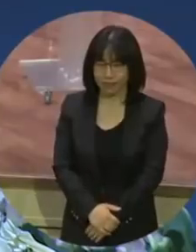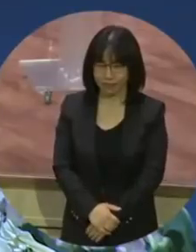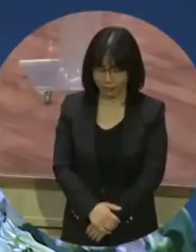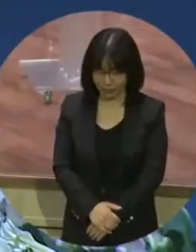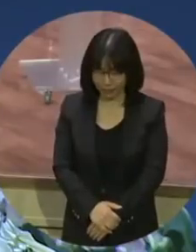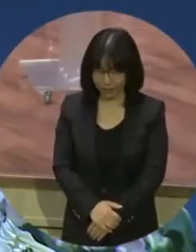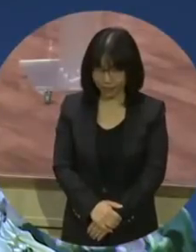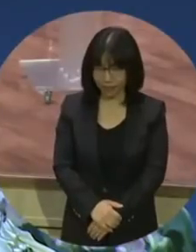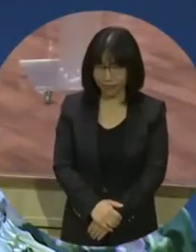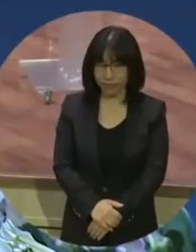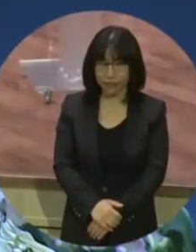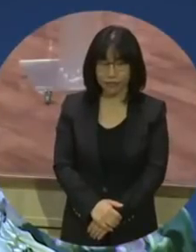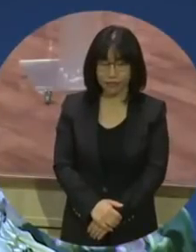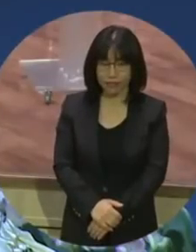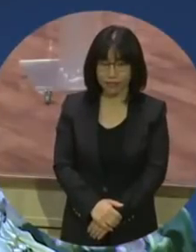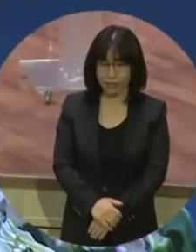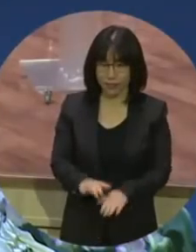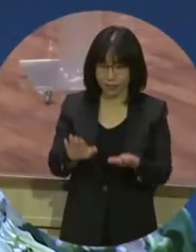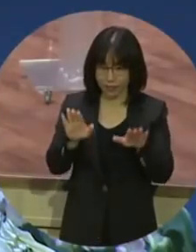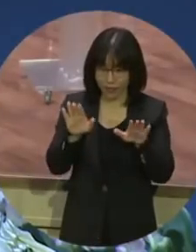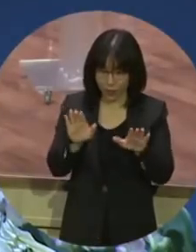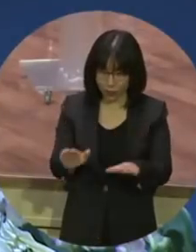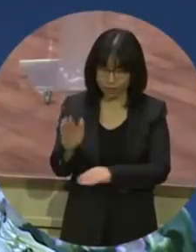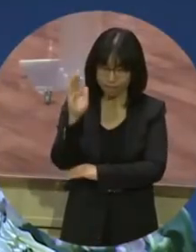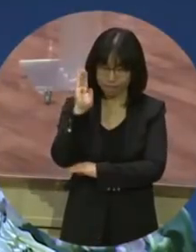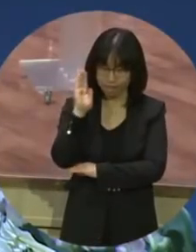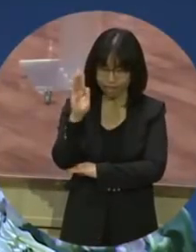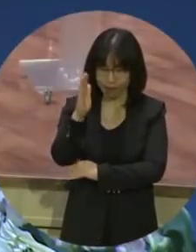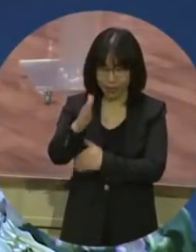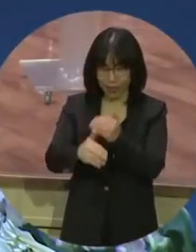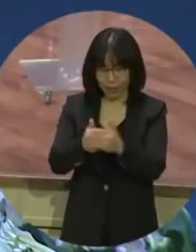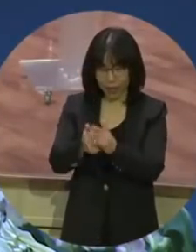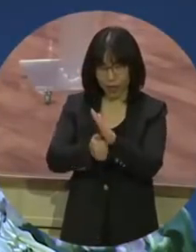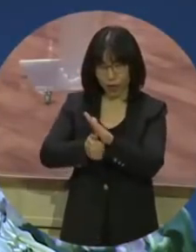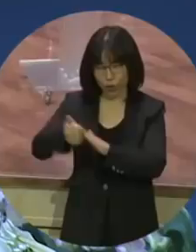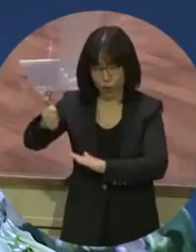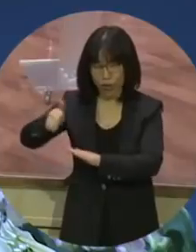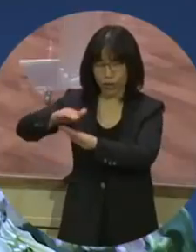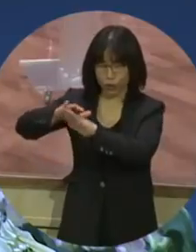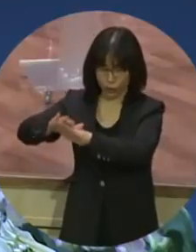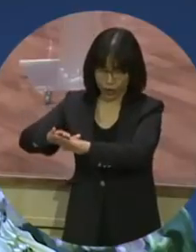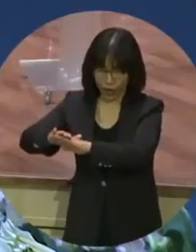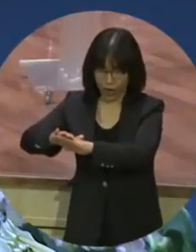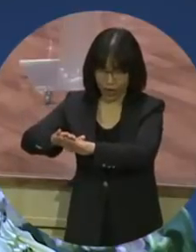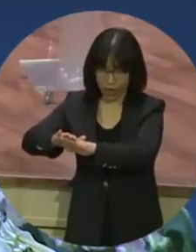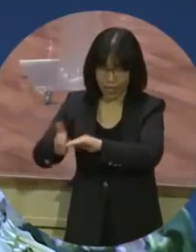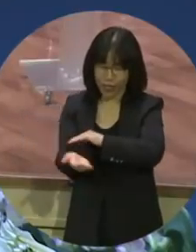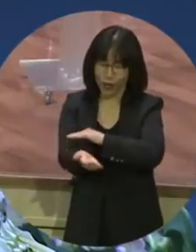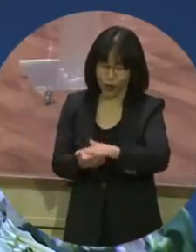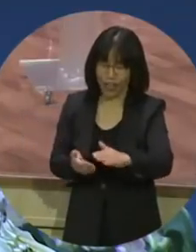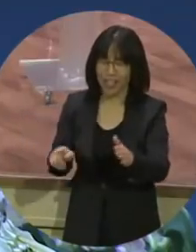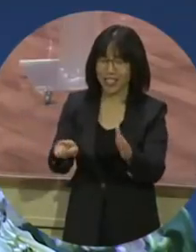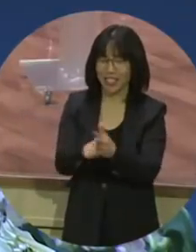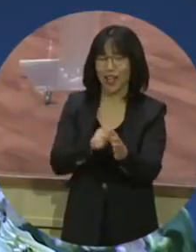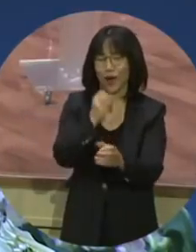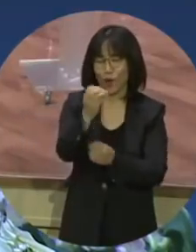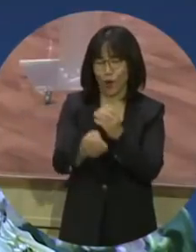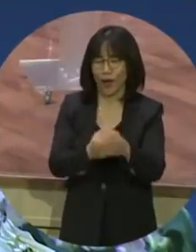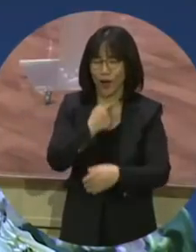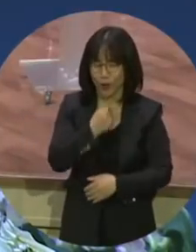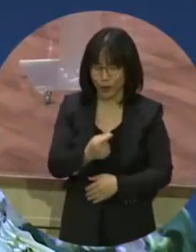맞습니다. 오늘 우리 금요예배 기도에 하나님께 소망을 두라 함께 말씀 나누기 전에 우리 다 같이 신앙 고백하도록